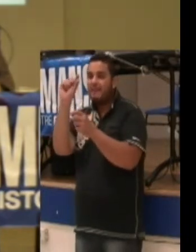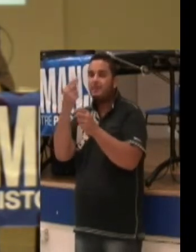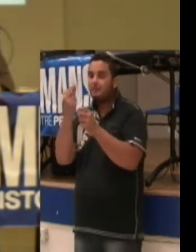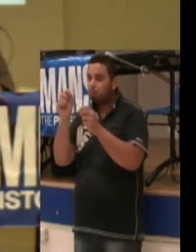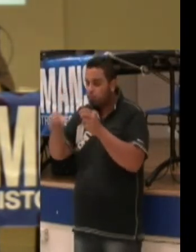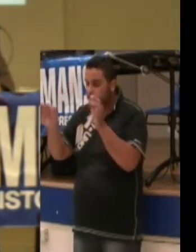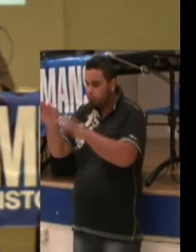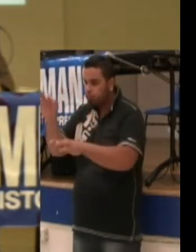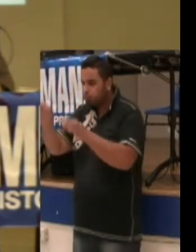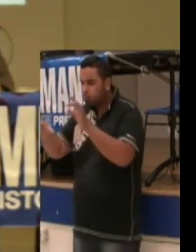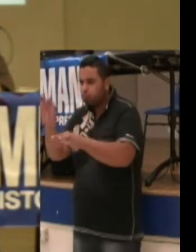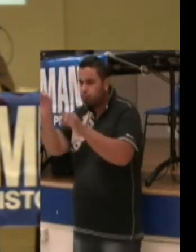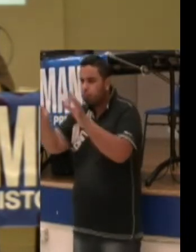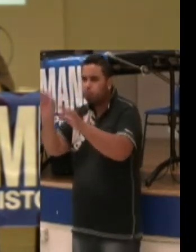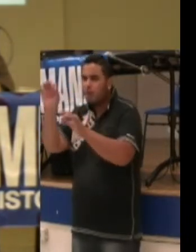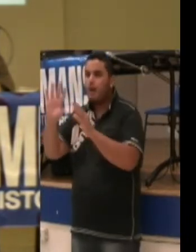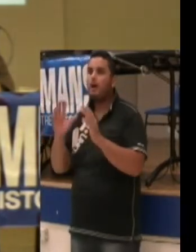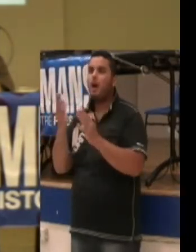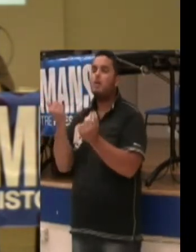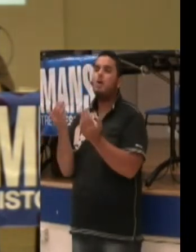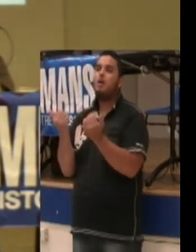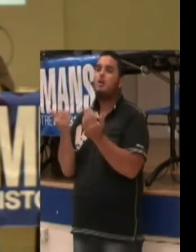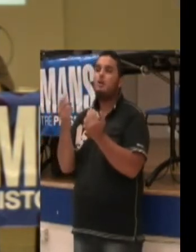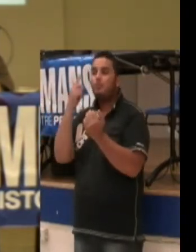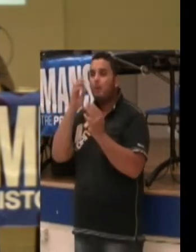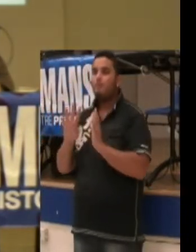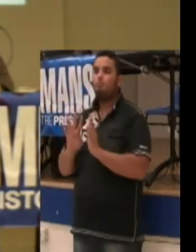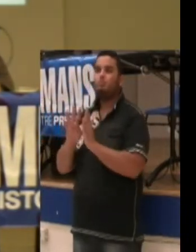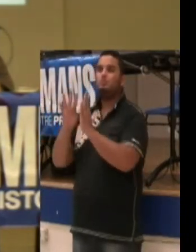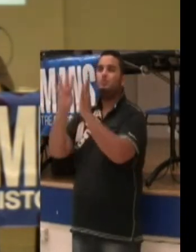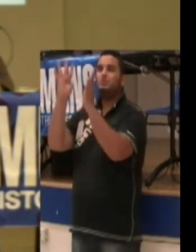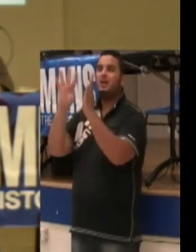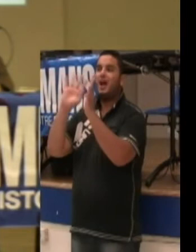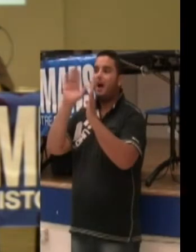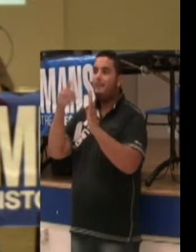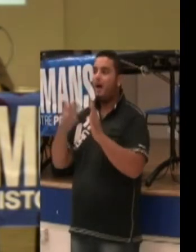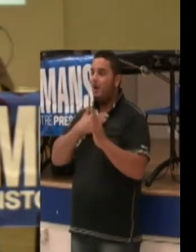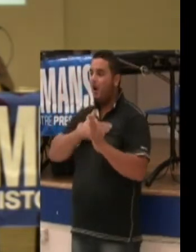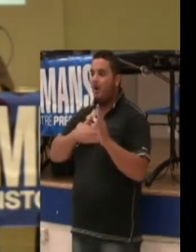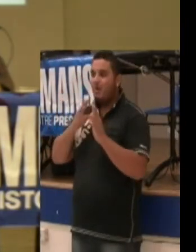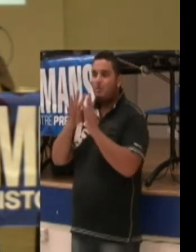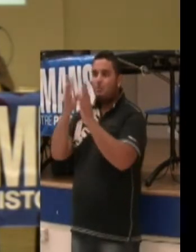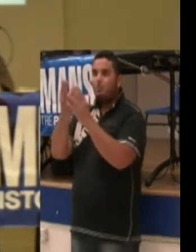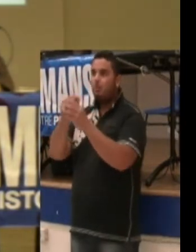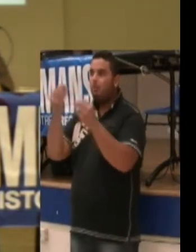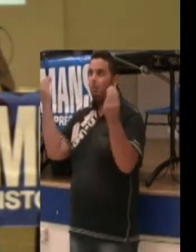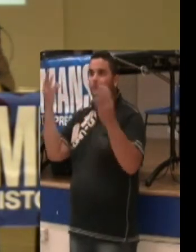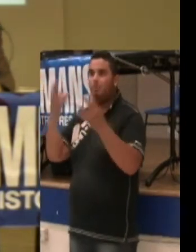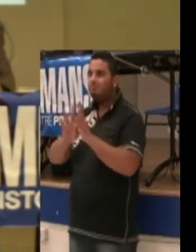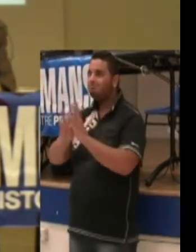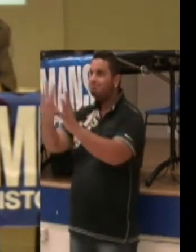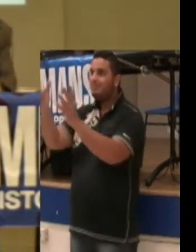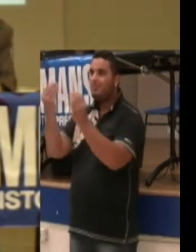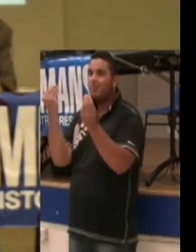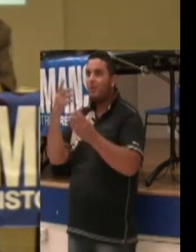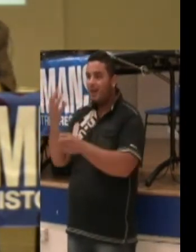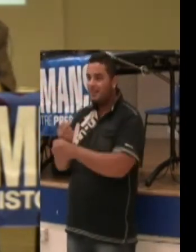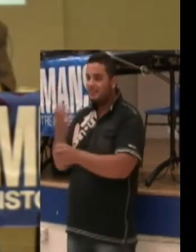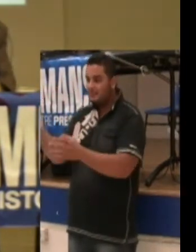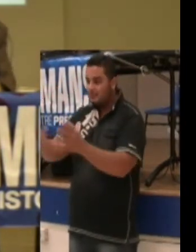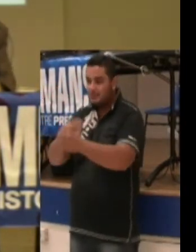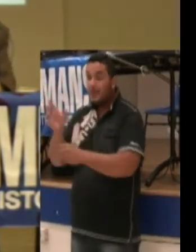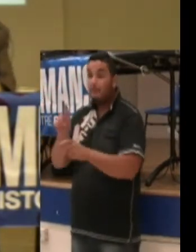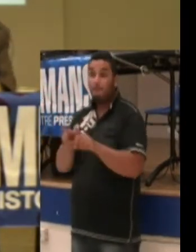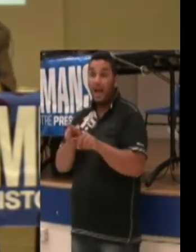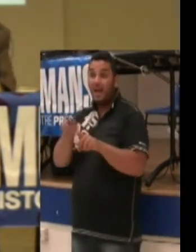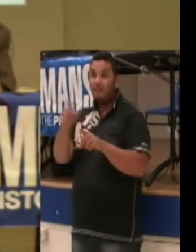que tu sais ce que te donne Allah subhanahu wa ta'ala, eh bien, tout paraîtra facile pour toi. Aqulu qawli hadha wa astaghfirullah li wa